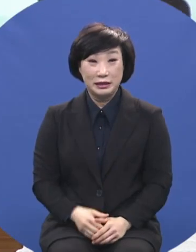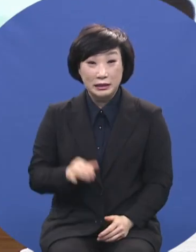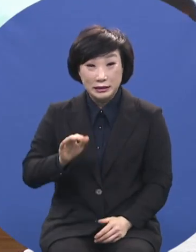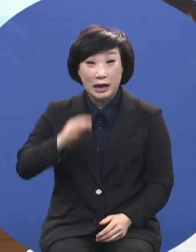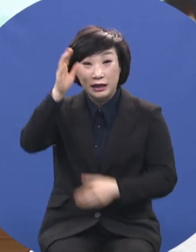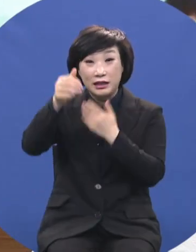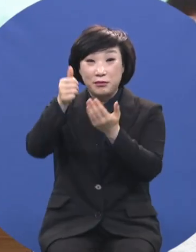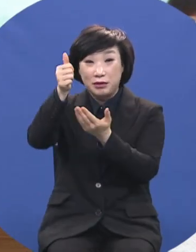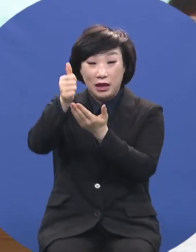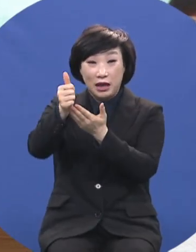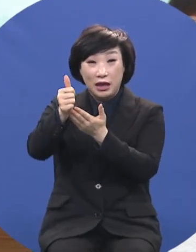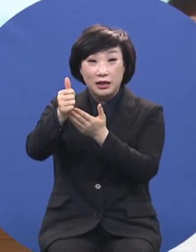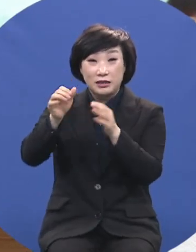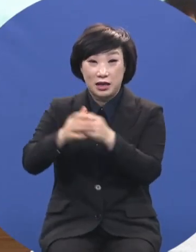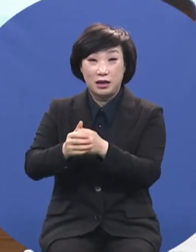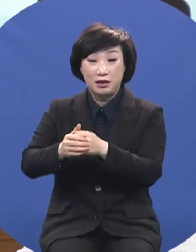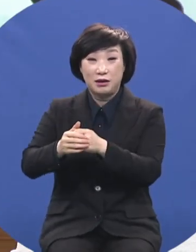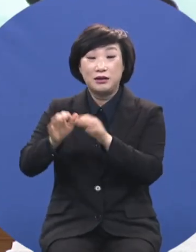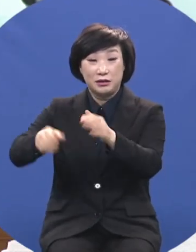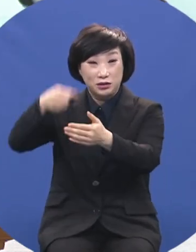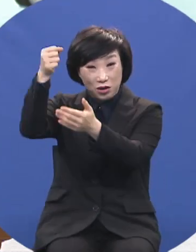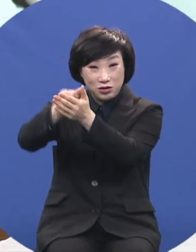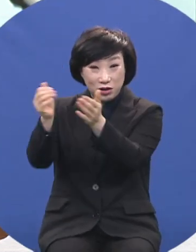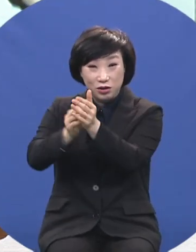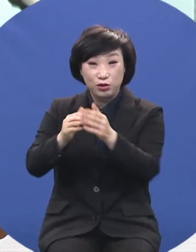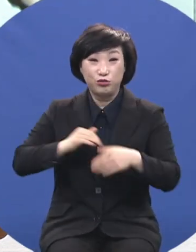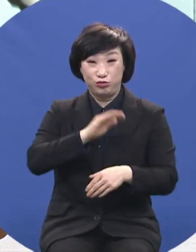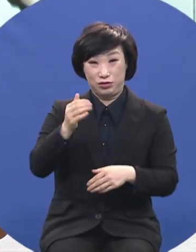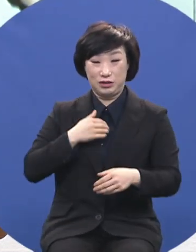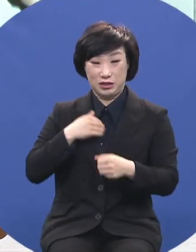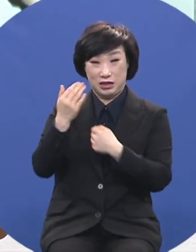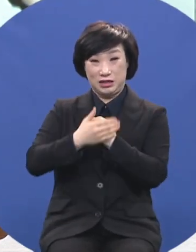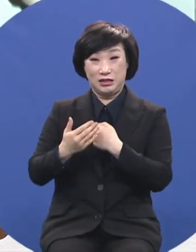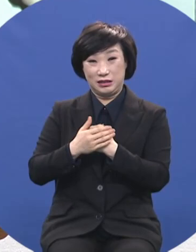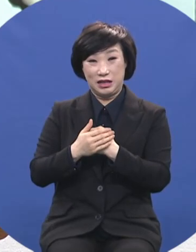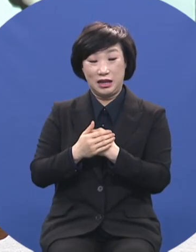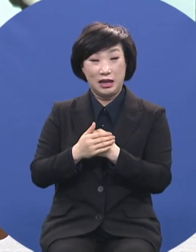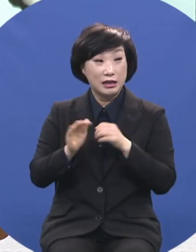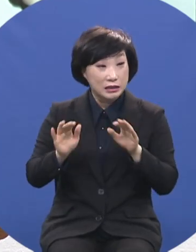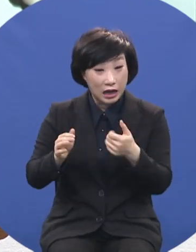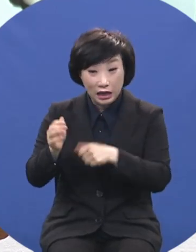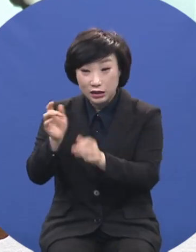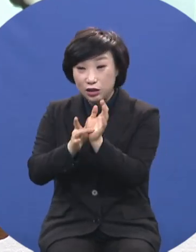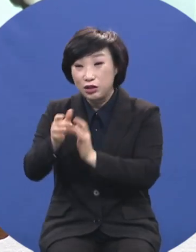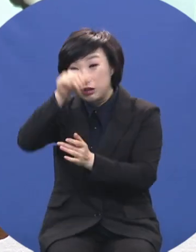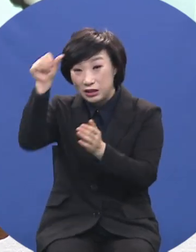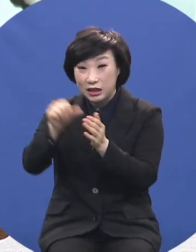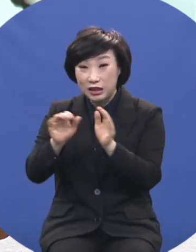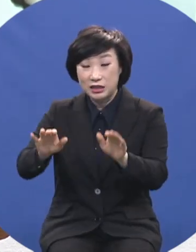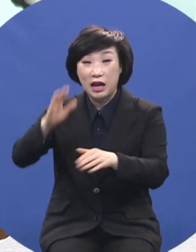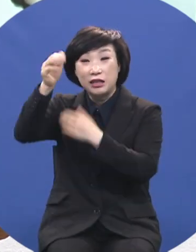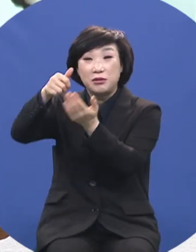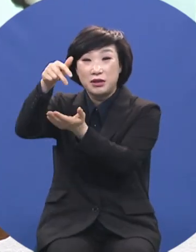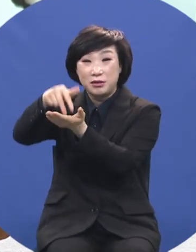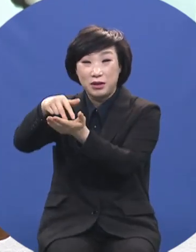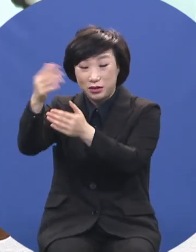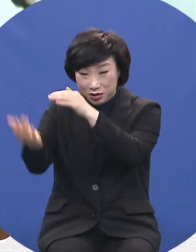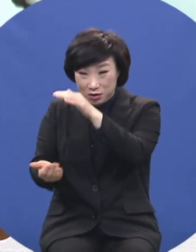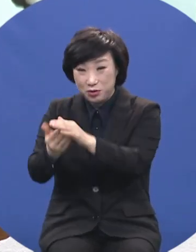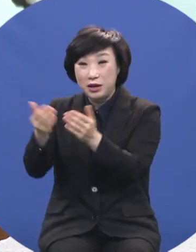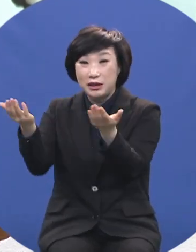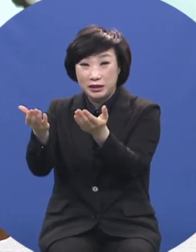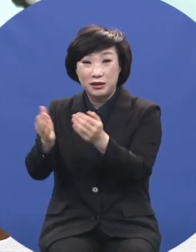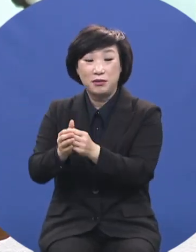하나님 앞에서는 작품이요, 우리에게는 은혜다 이 말이에요. 아들의 생애는 하나님에게는 최고의